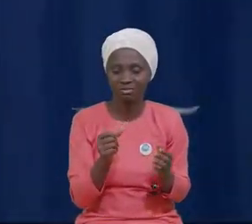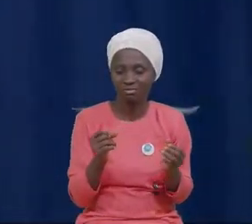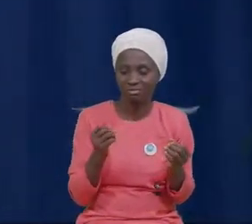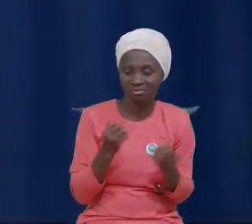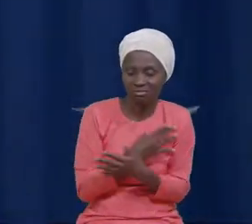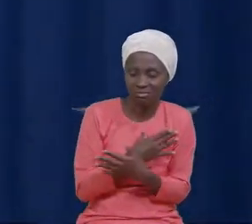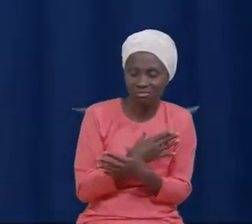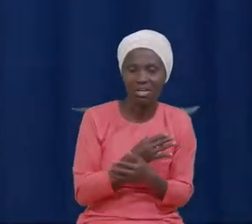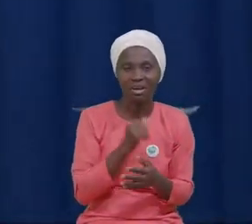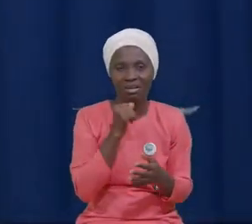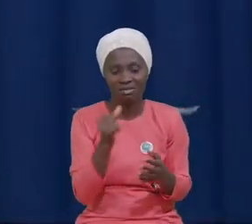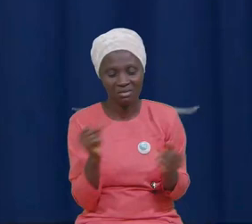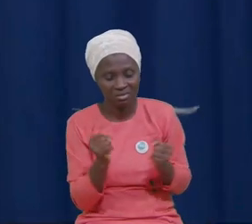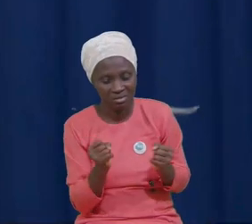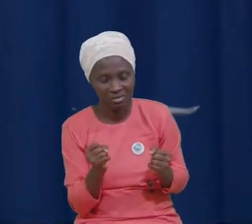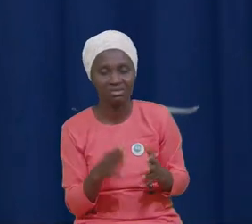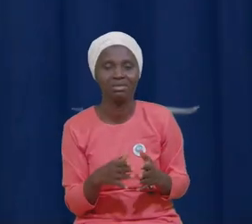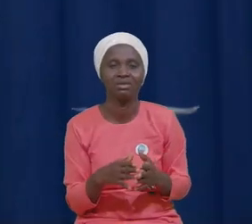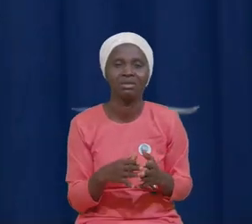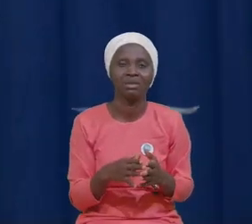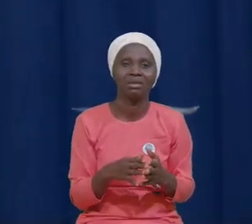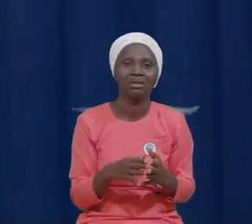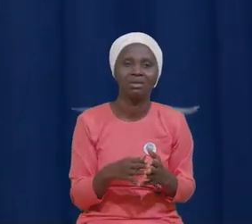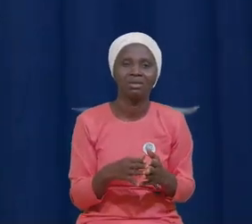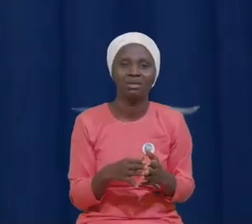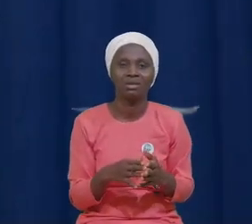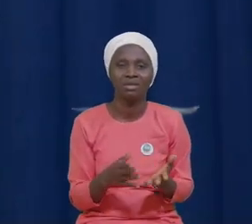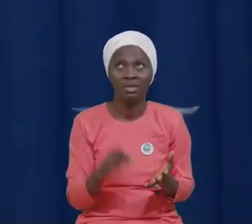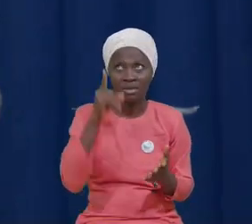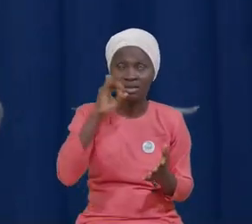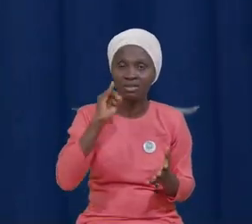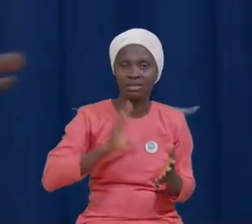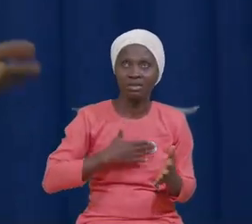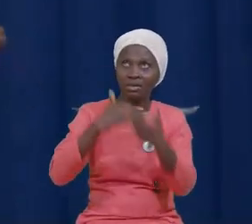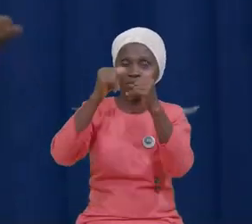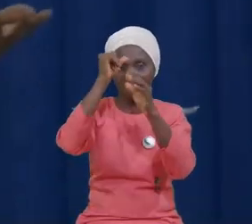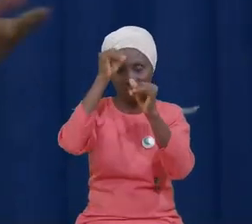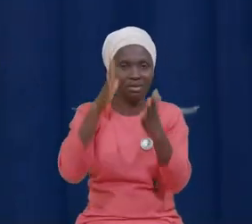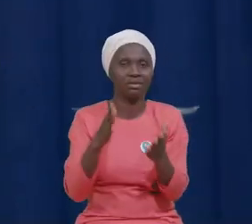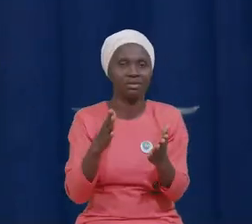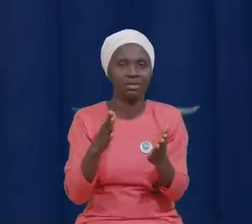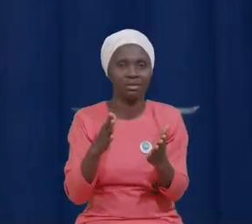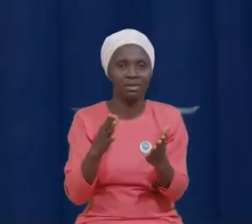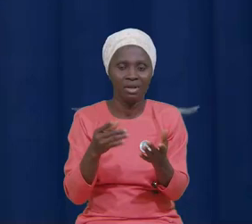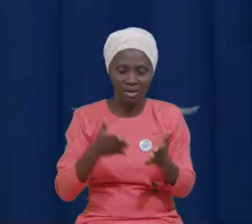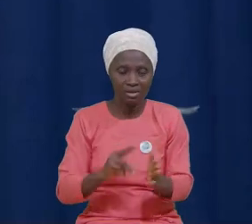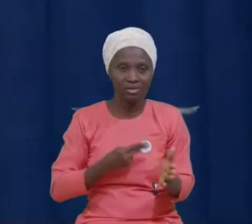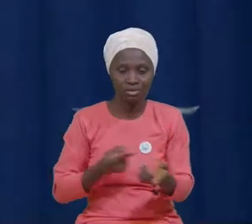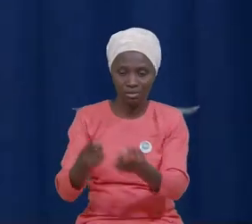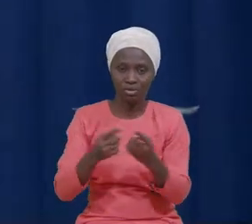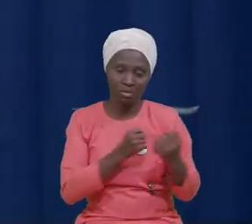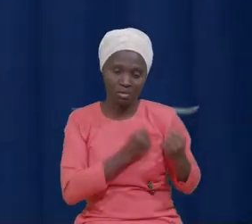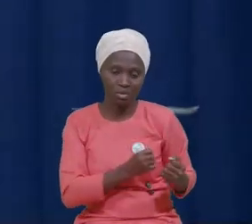avec timidité, avec crainte, pas étant effrayé de Dieu. C'est notre Père, c'est notre Créateur, notre Rédempteur. Venons